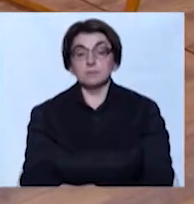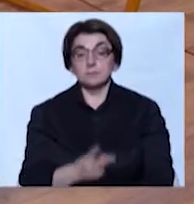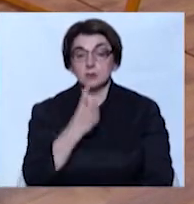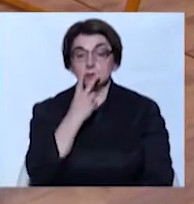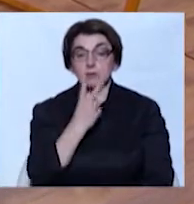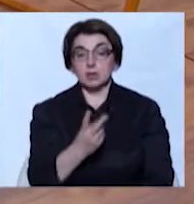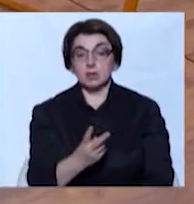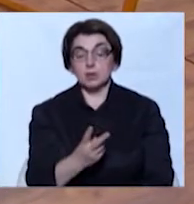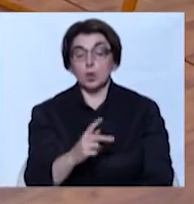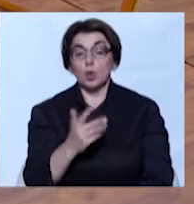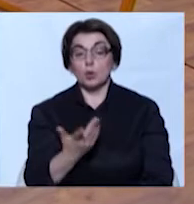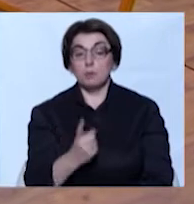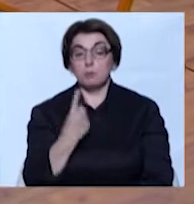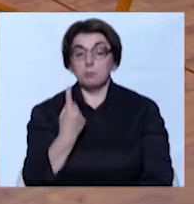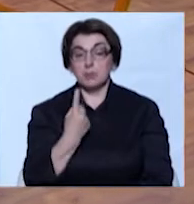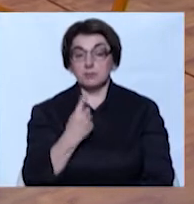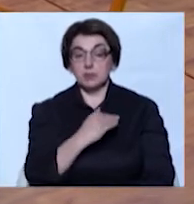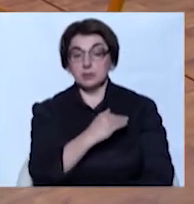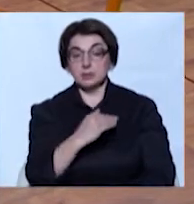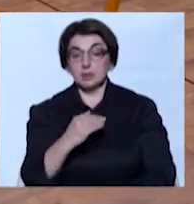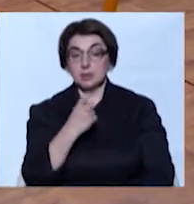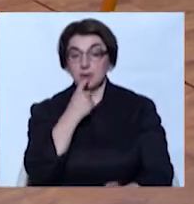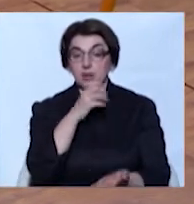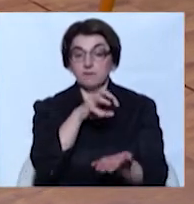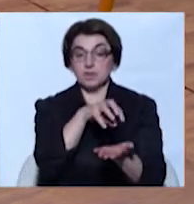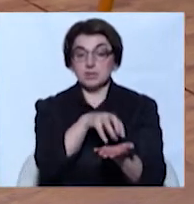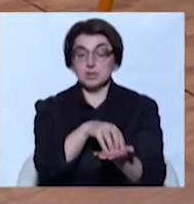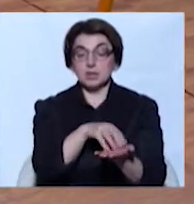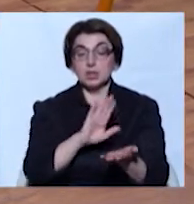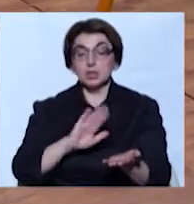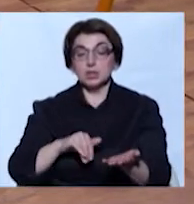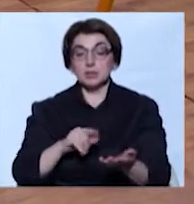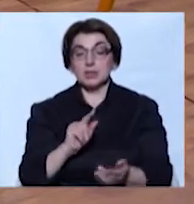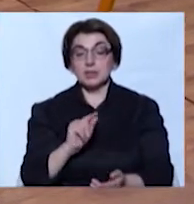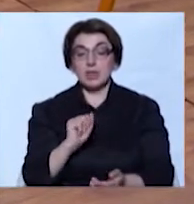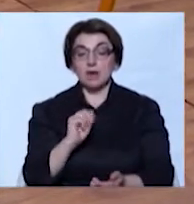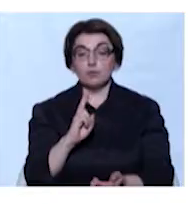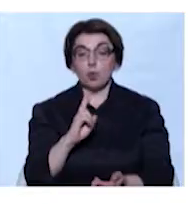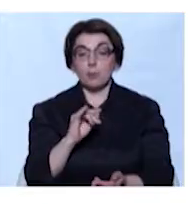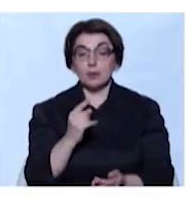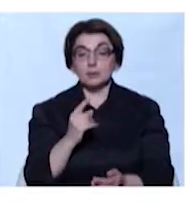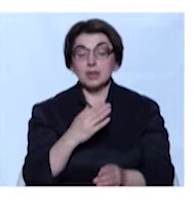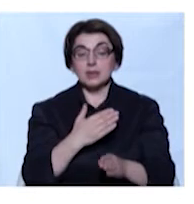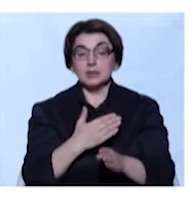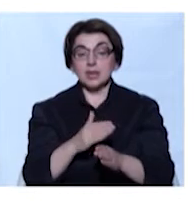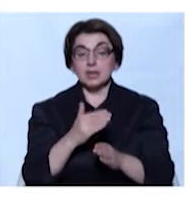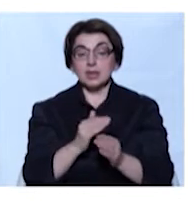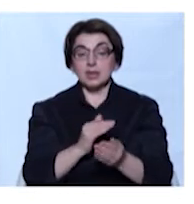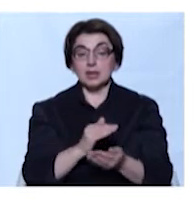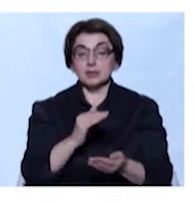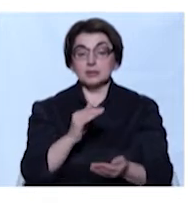თქვენ ხედავთ, რომ პირველი სტადია არის კვერცხი, შემდეგ თავკომბალა, რომელიც თანდათან